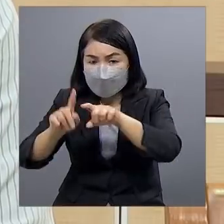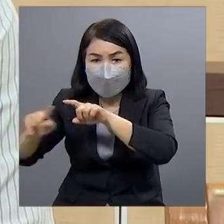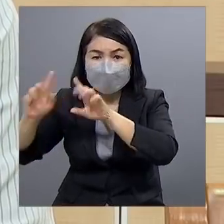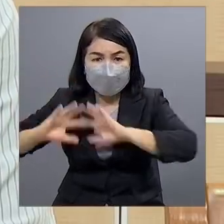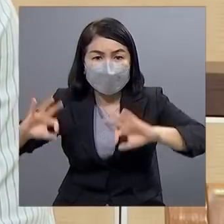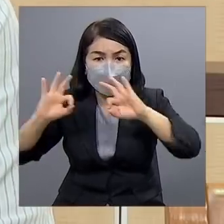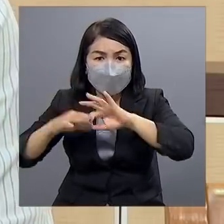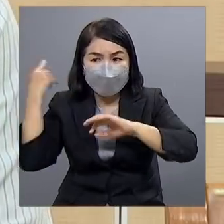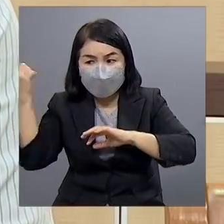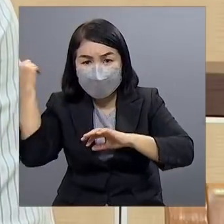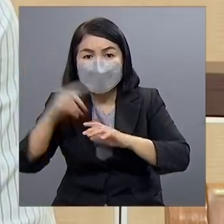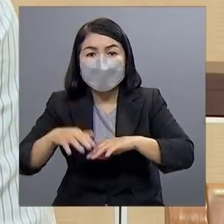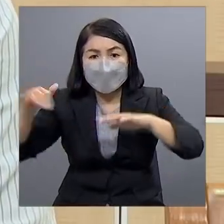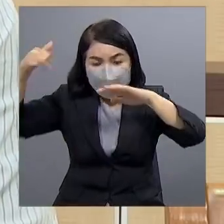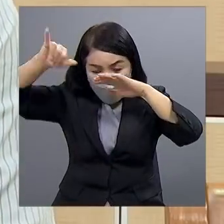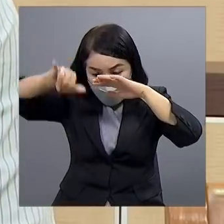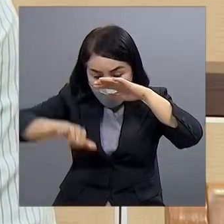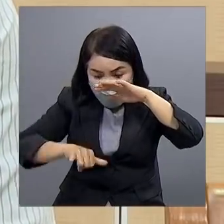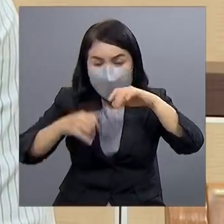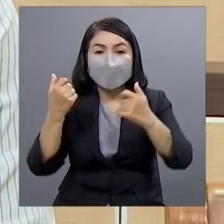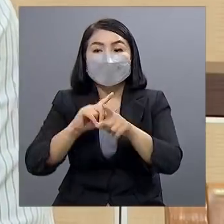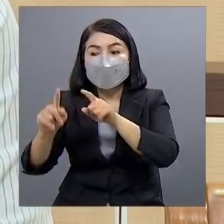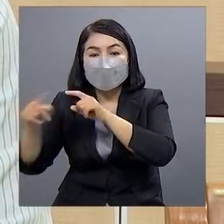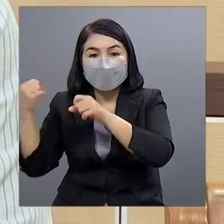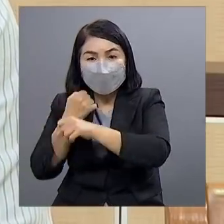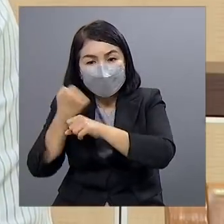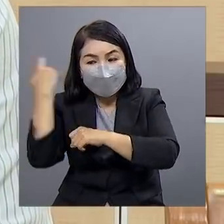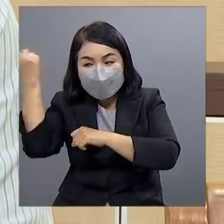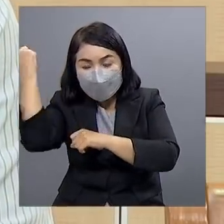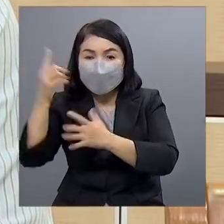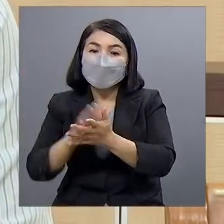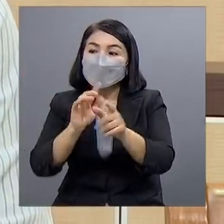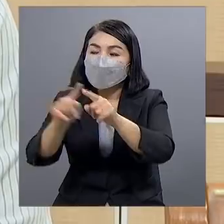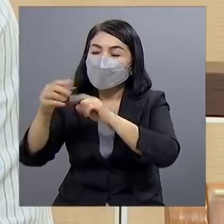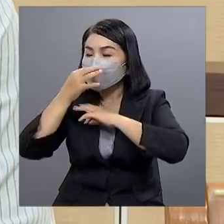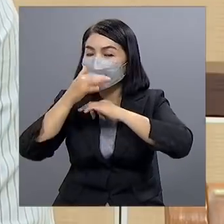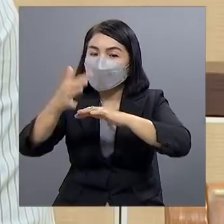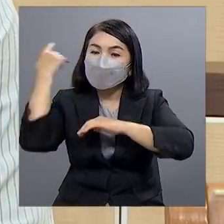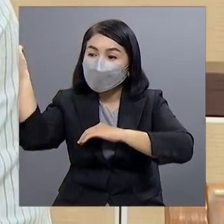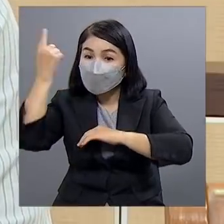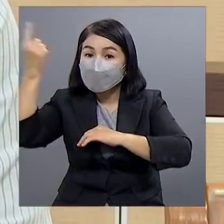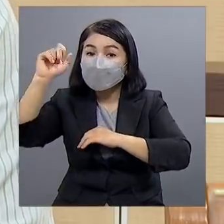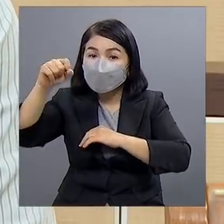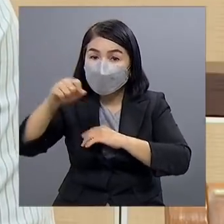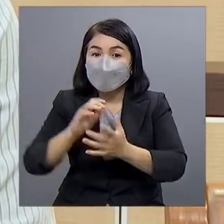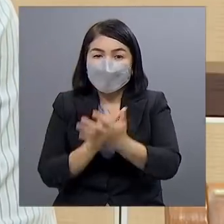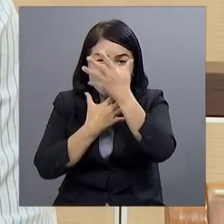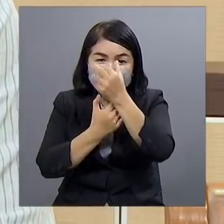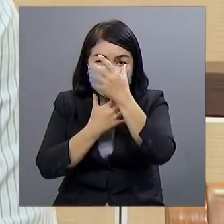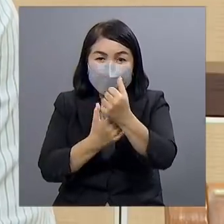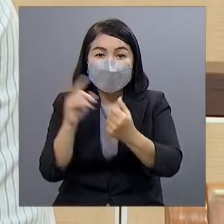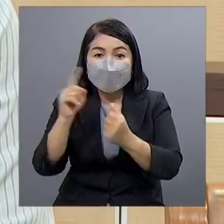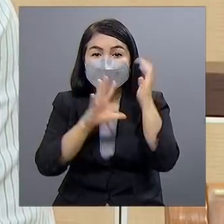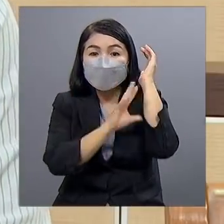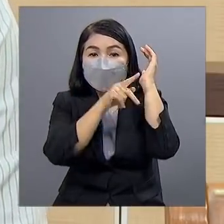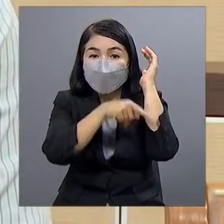ำน้ำของเรือประมงใช่ไหมฮะของนักท่องเที่ยวทางทะเลใช่ไหมฮะที่เราโดดเด่นมากก็คือในจังหวัดชุมพรก็คือเข